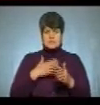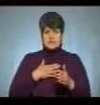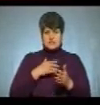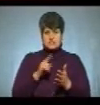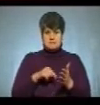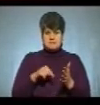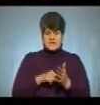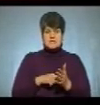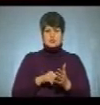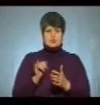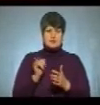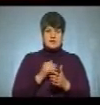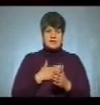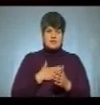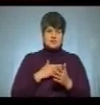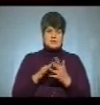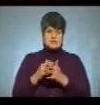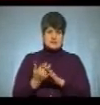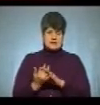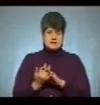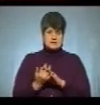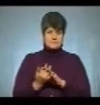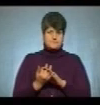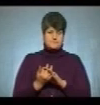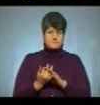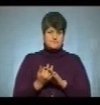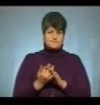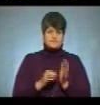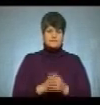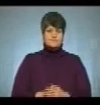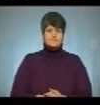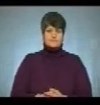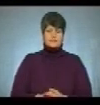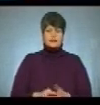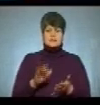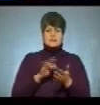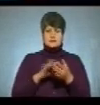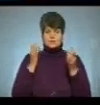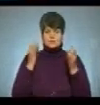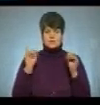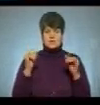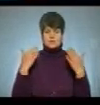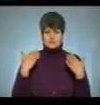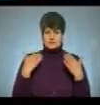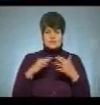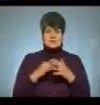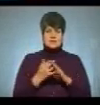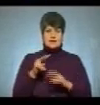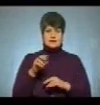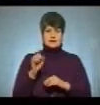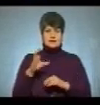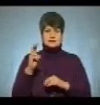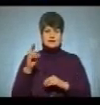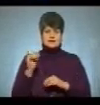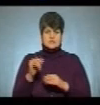звичайно, і наші села в Центрі культури і дозвілля. Центр культури і дозвілля села Ласківці